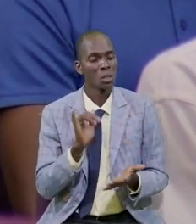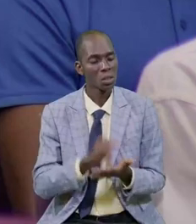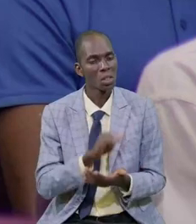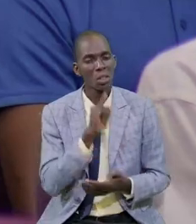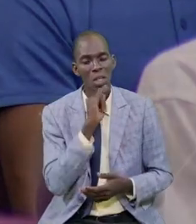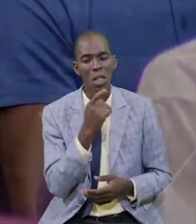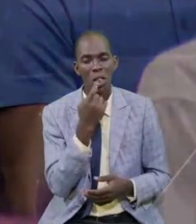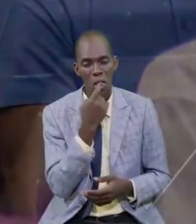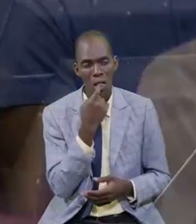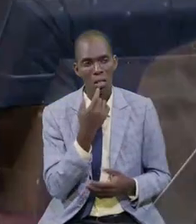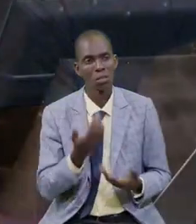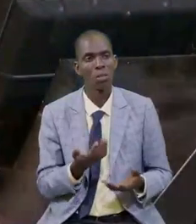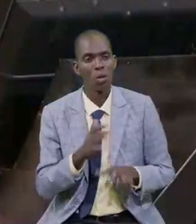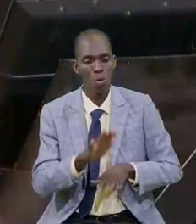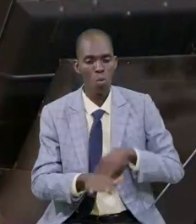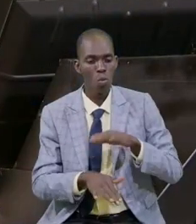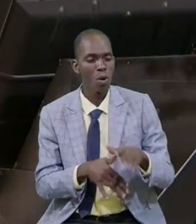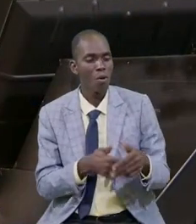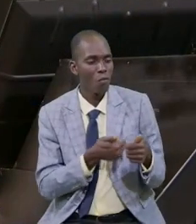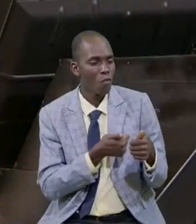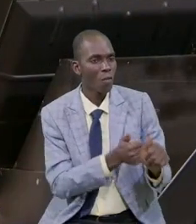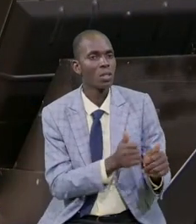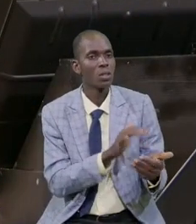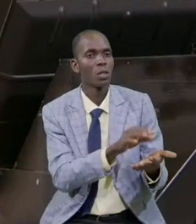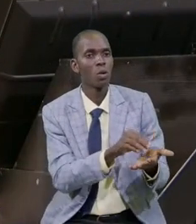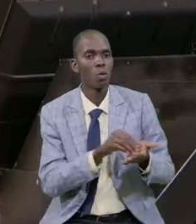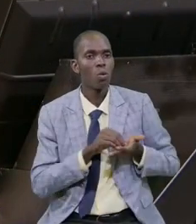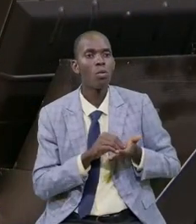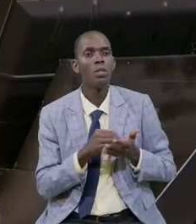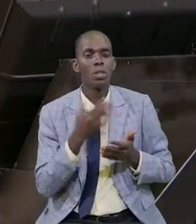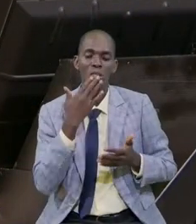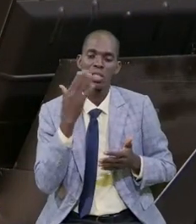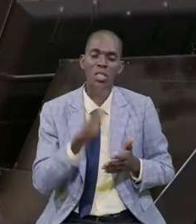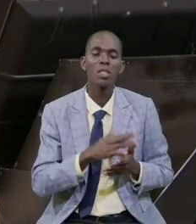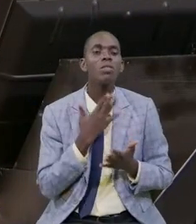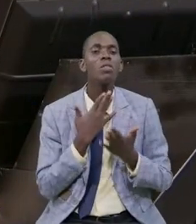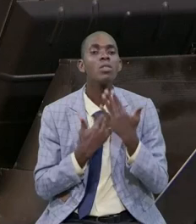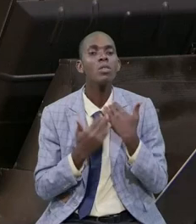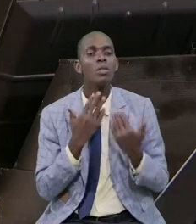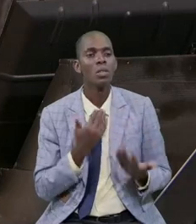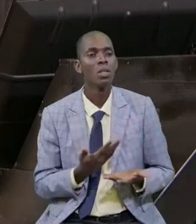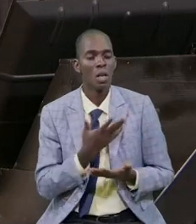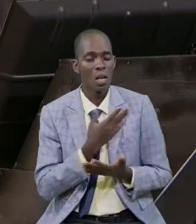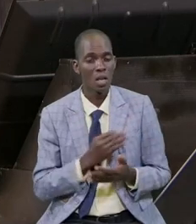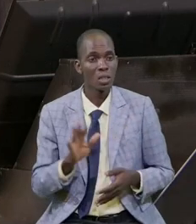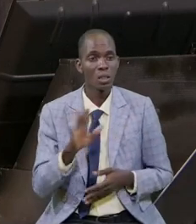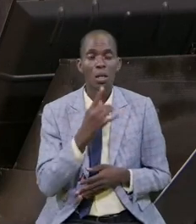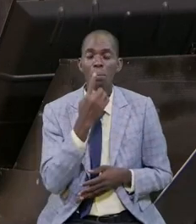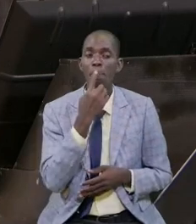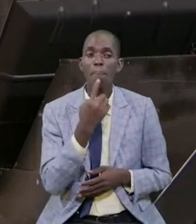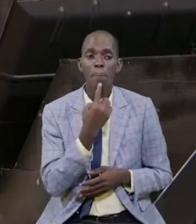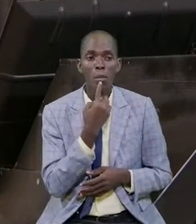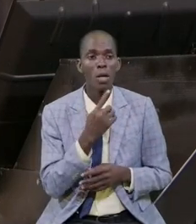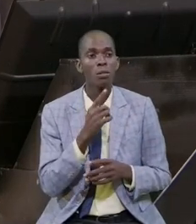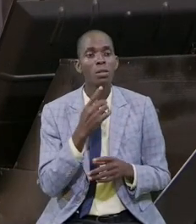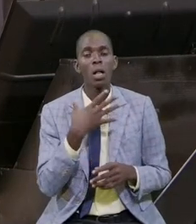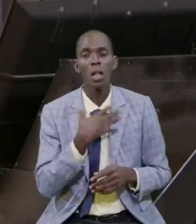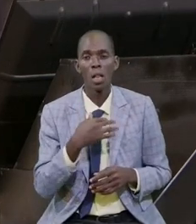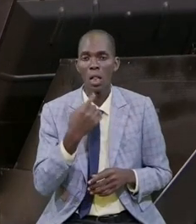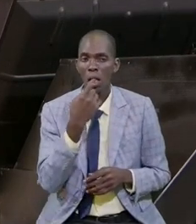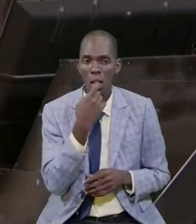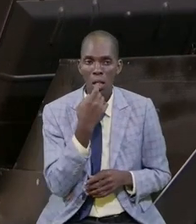qui se plaignent, c'est la langue de leur sort, qui marchent selon leur convoitise, qui ont à la